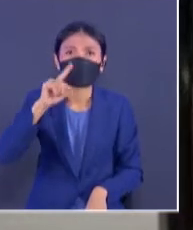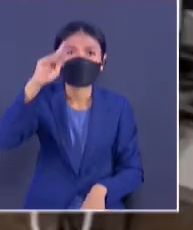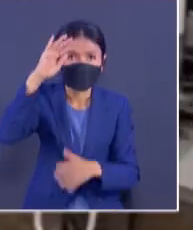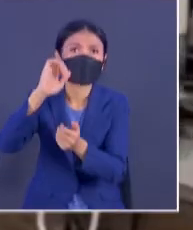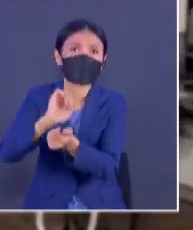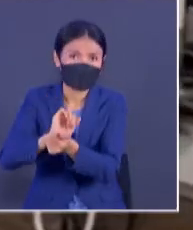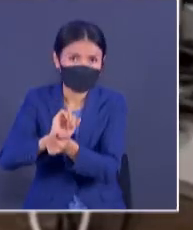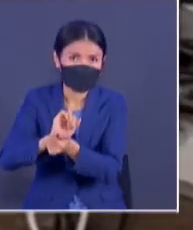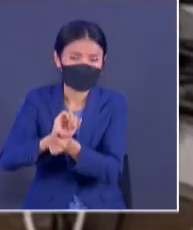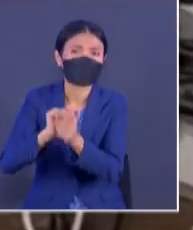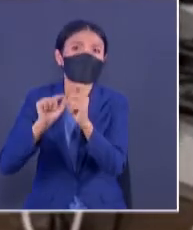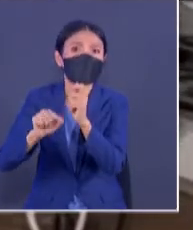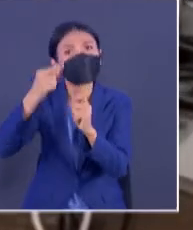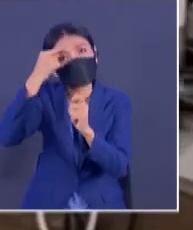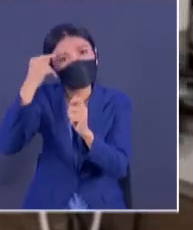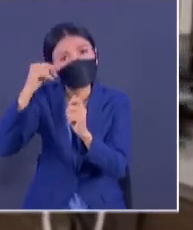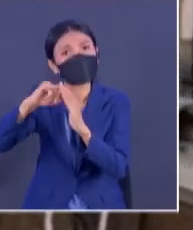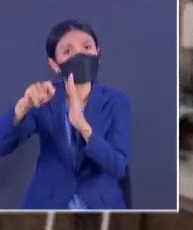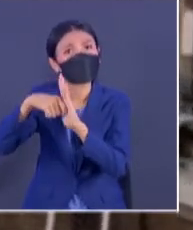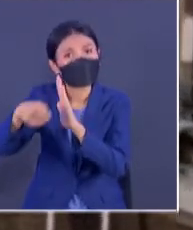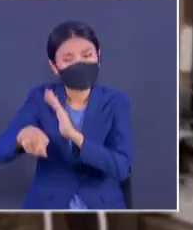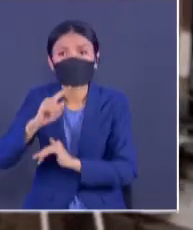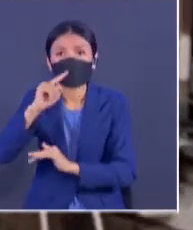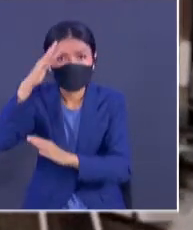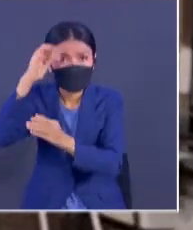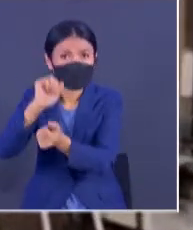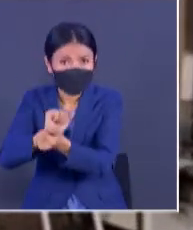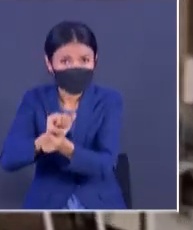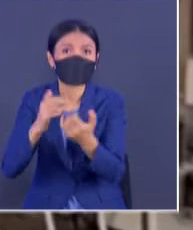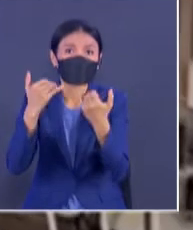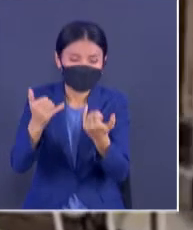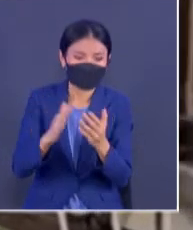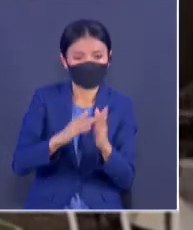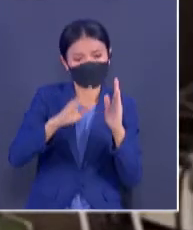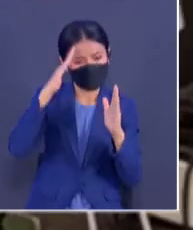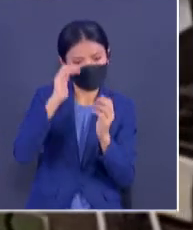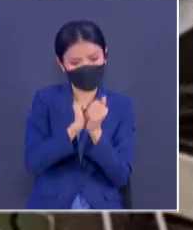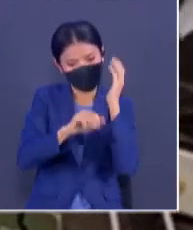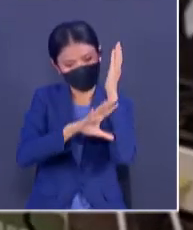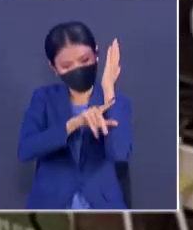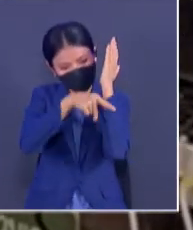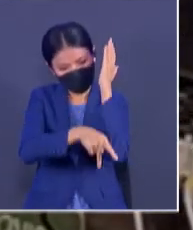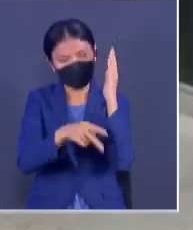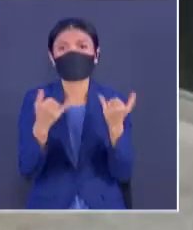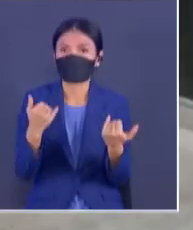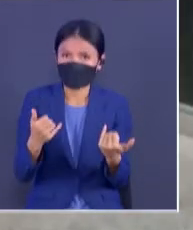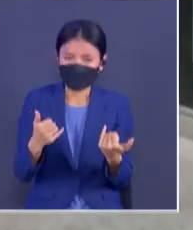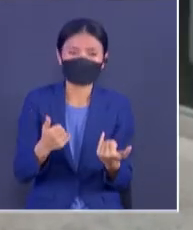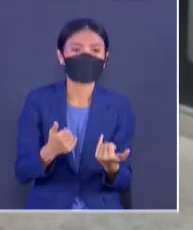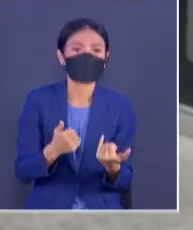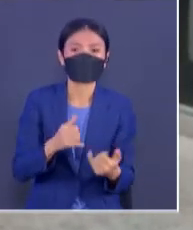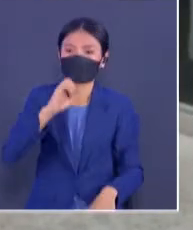ที่จังหวัดนครราชสีมามีสีบาทก่อนที่จะได้รับการประสานจากสภ.ละแมครับว่าพบตัวเด็กๆทั้งหมดแล้วนะ